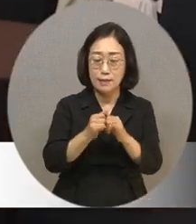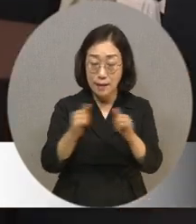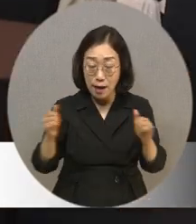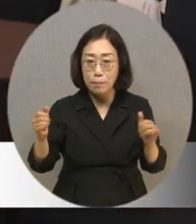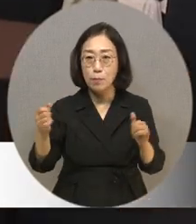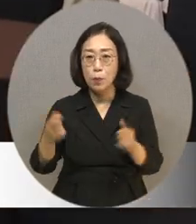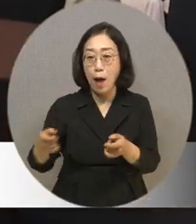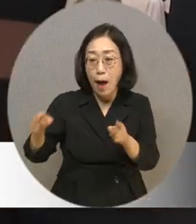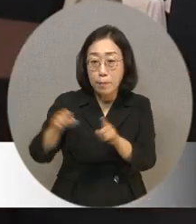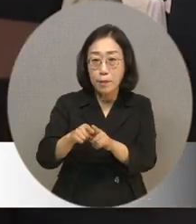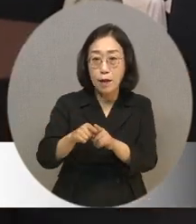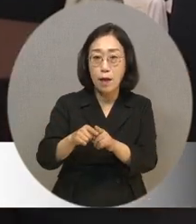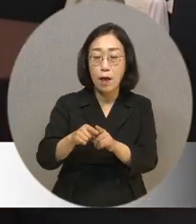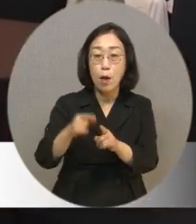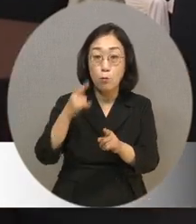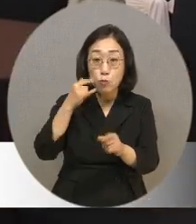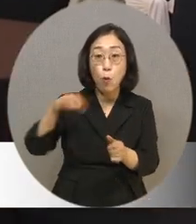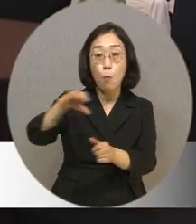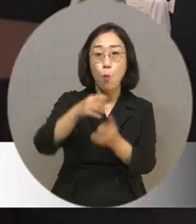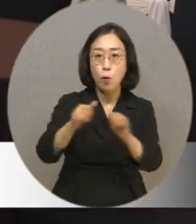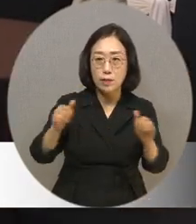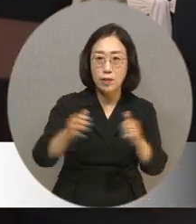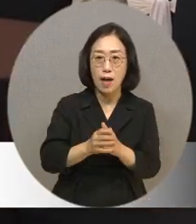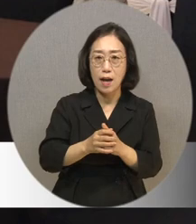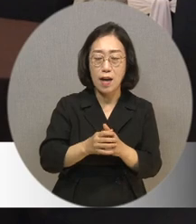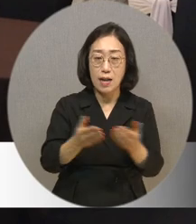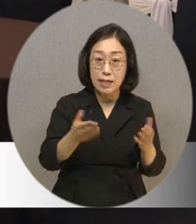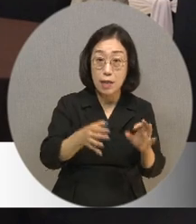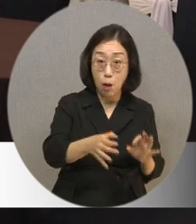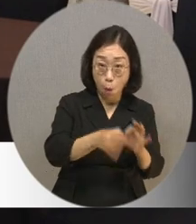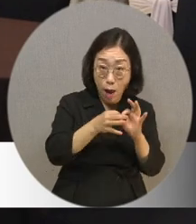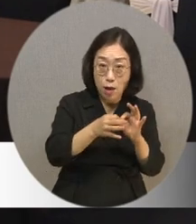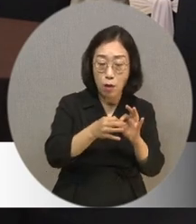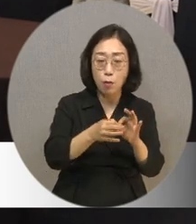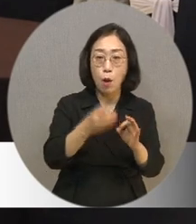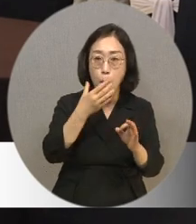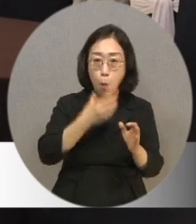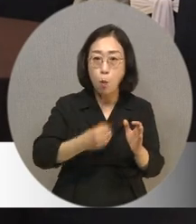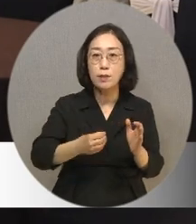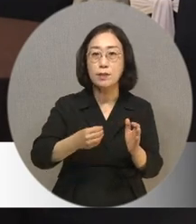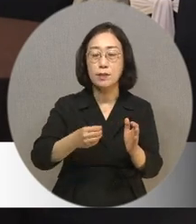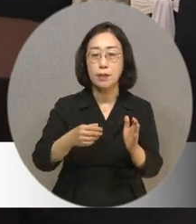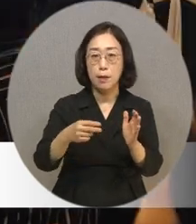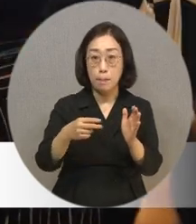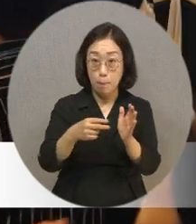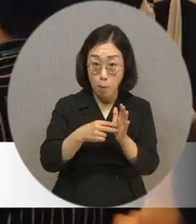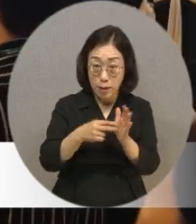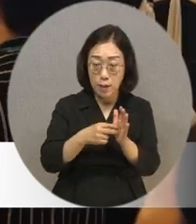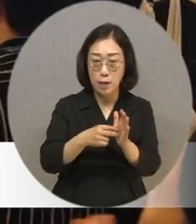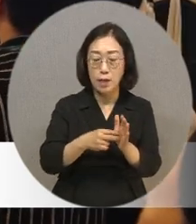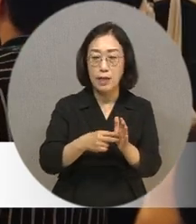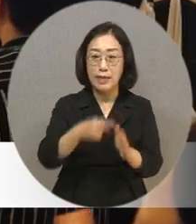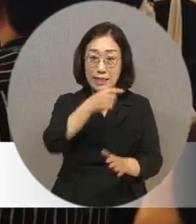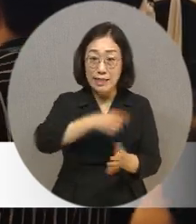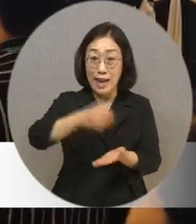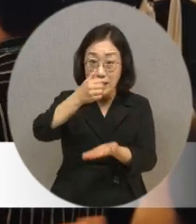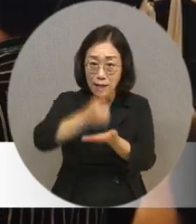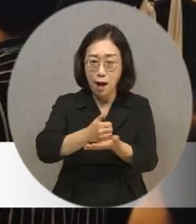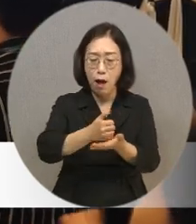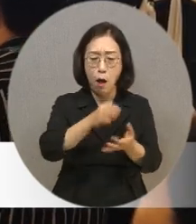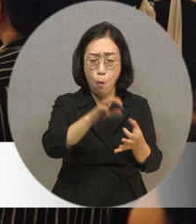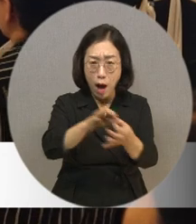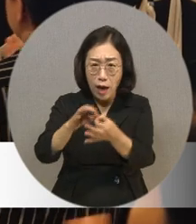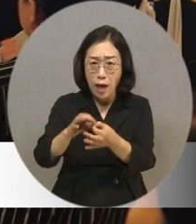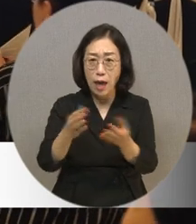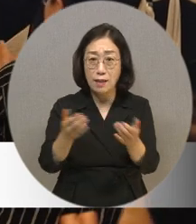순천시민복지국 김재빈 국장, 사회복지법인 동행, 김홍룡 이사장 등 관계자